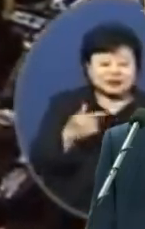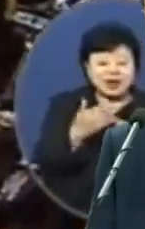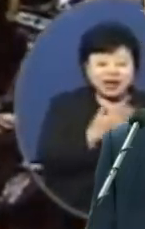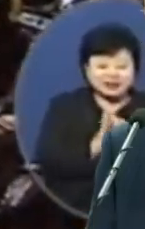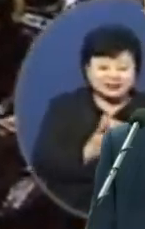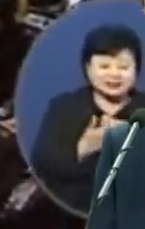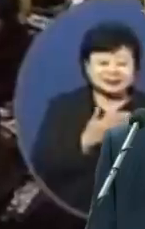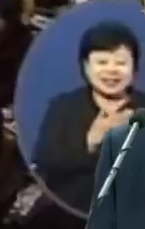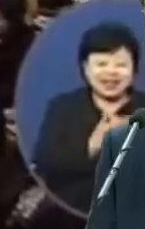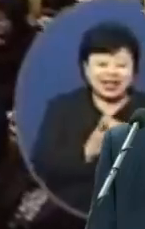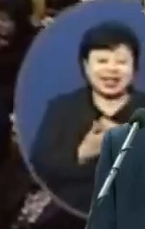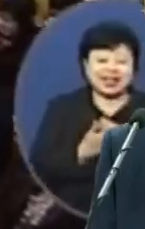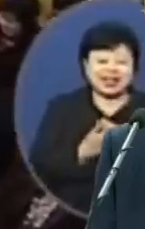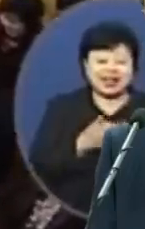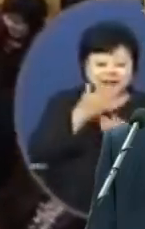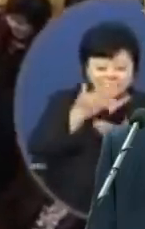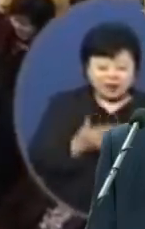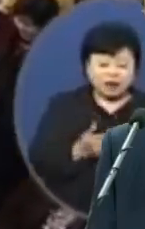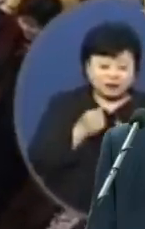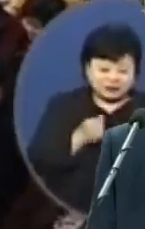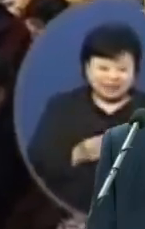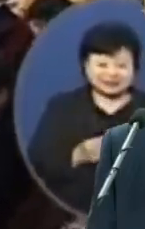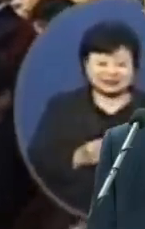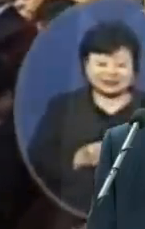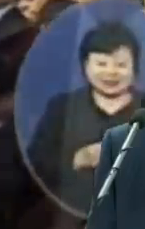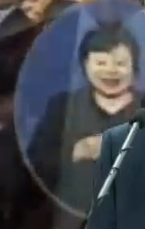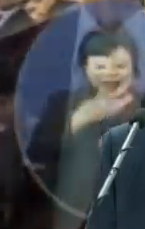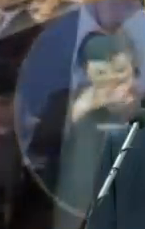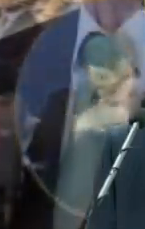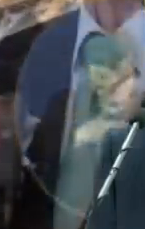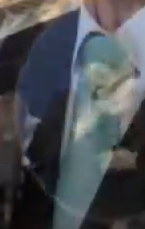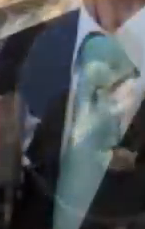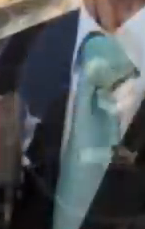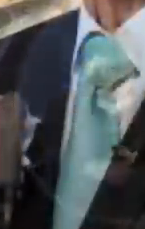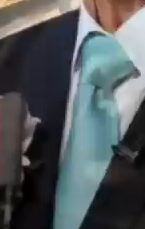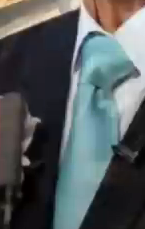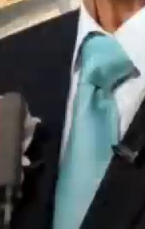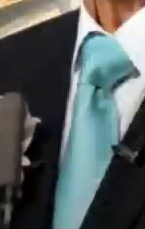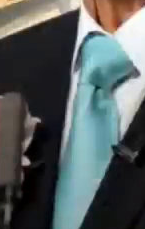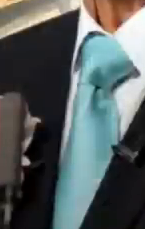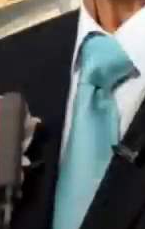은혜를 힘입어서 살게 된 것을 생각할 때 감사하지 않을 수 없습니다.